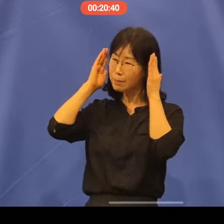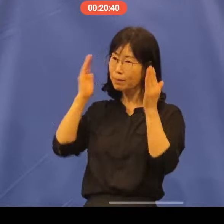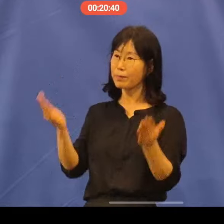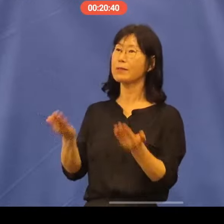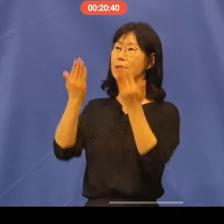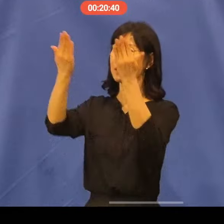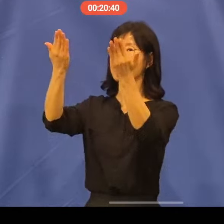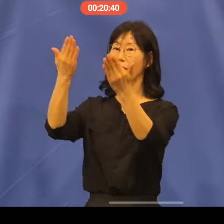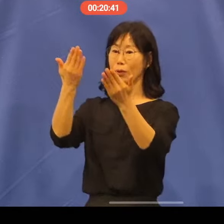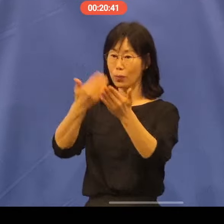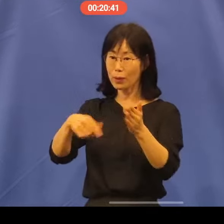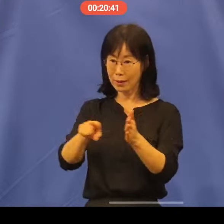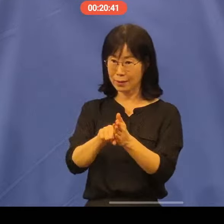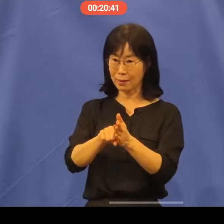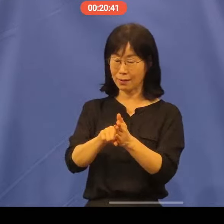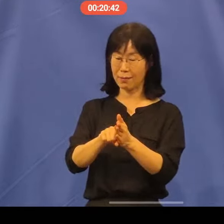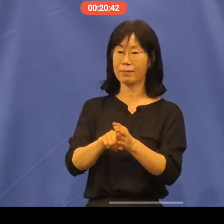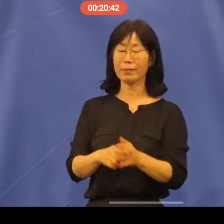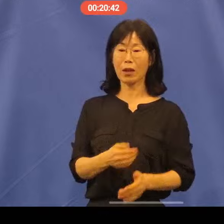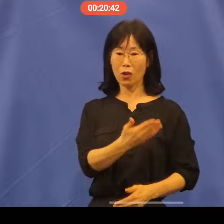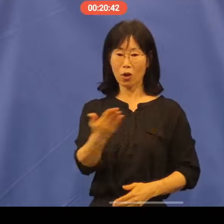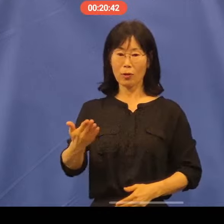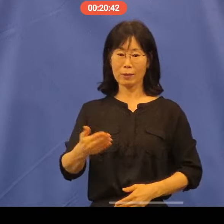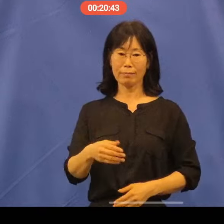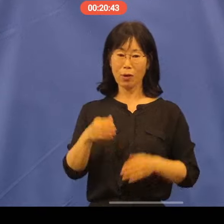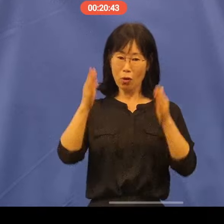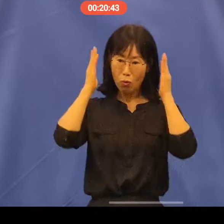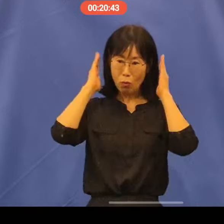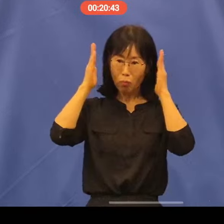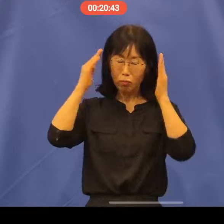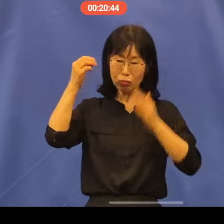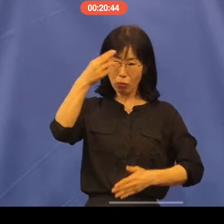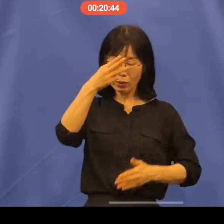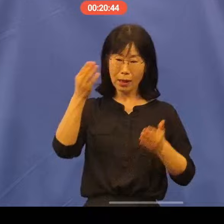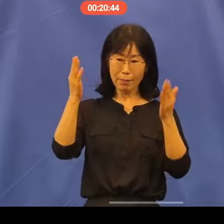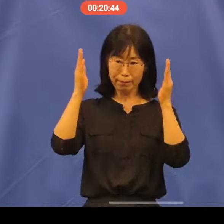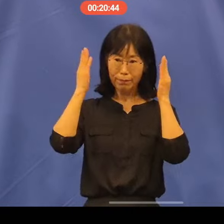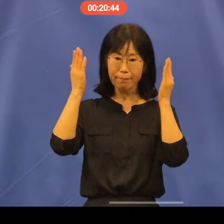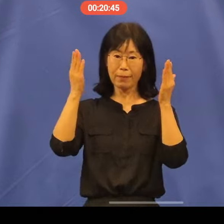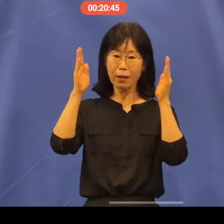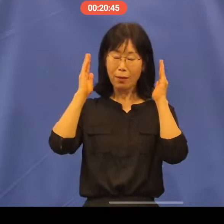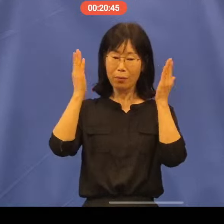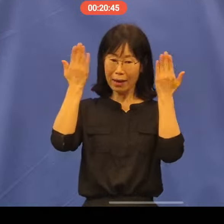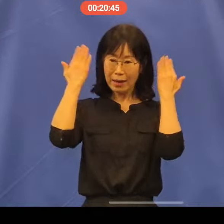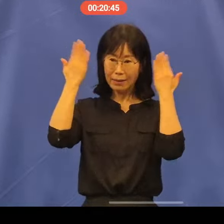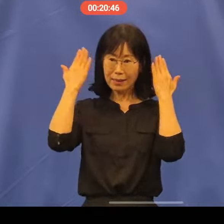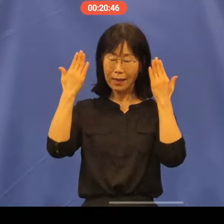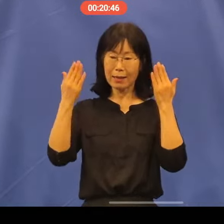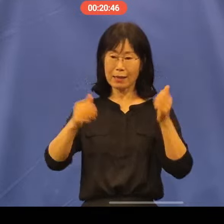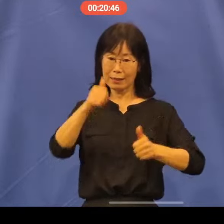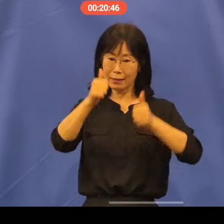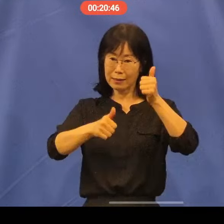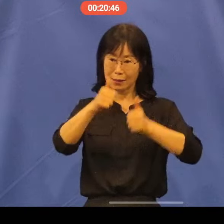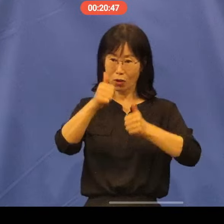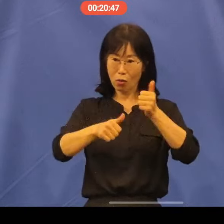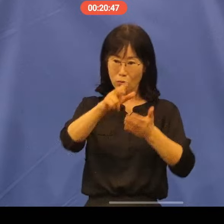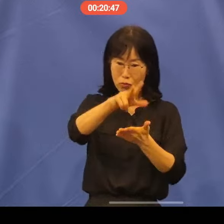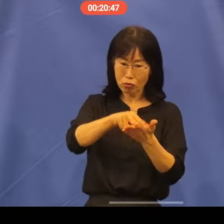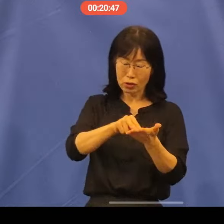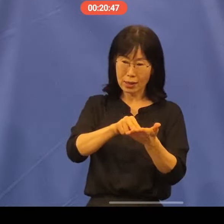우리가 뭐 수능을 치든지 할 때, 여러분 첫 번째 답을 써야 될 곳에 여러분 그거를